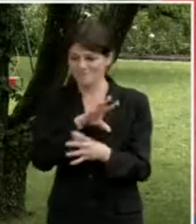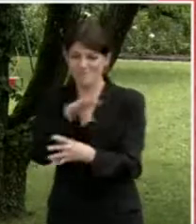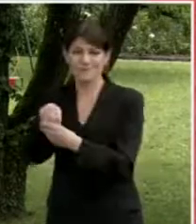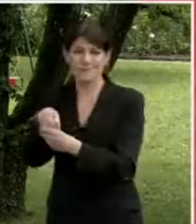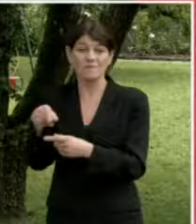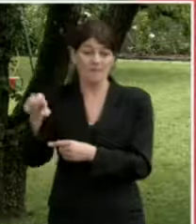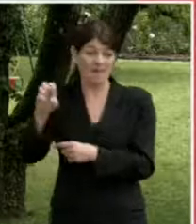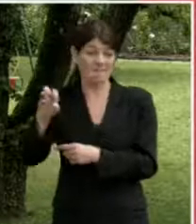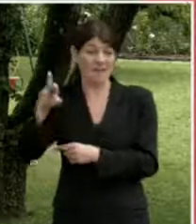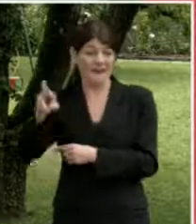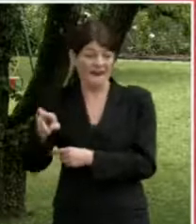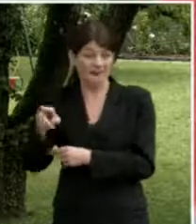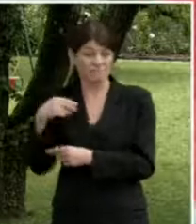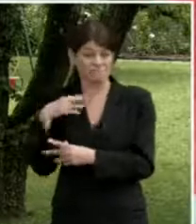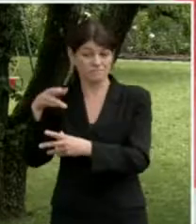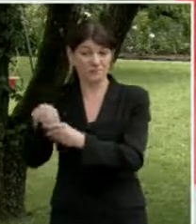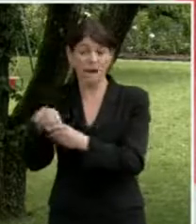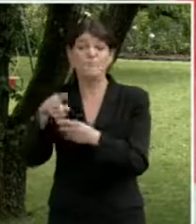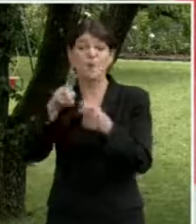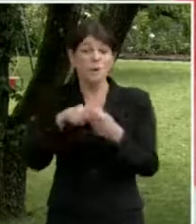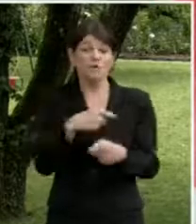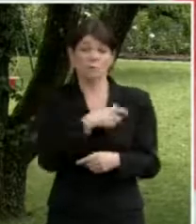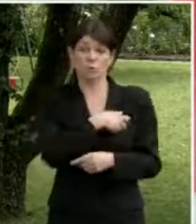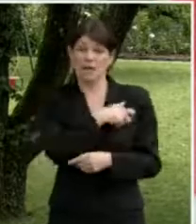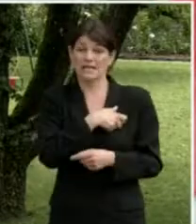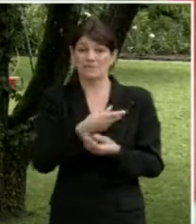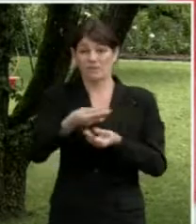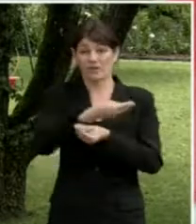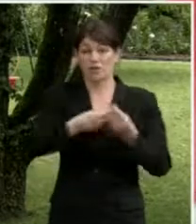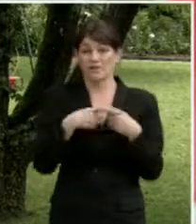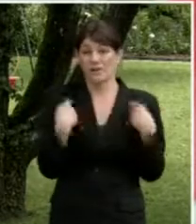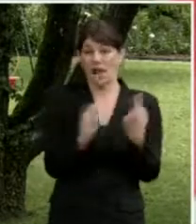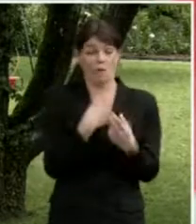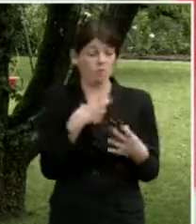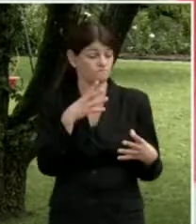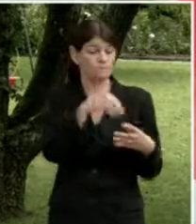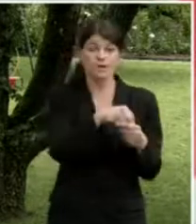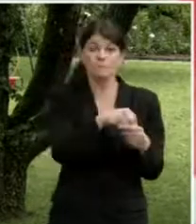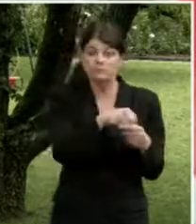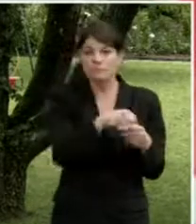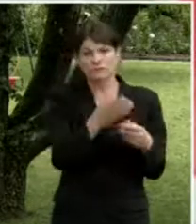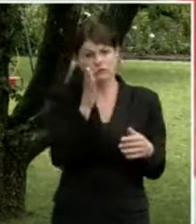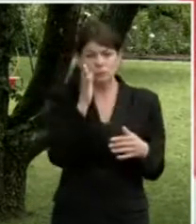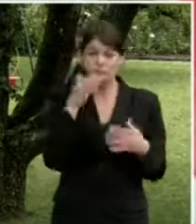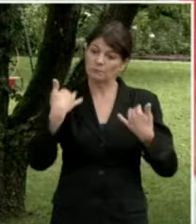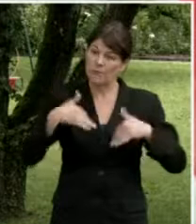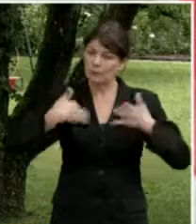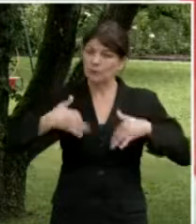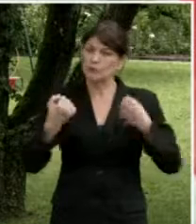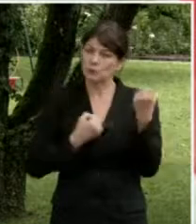zum EWR und zum Schweizer Wirtschaftsraum schwieriger wird.